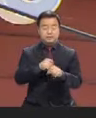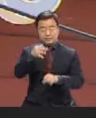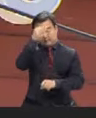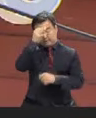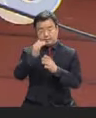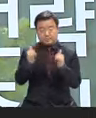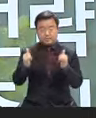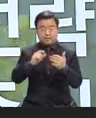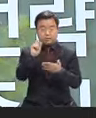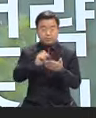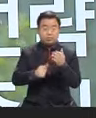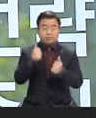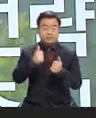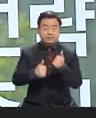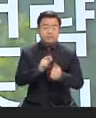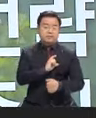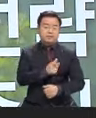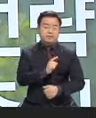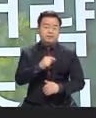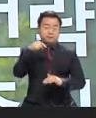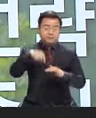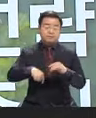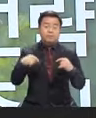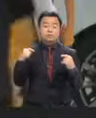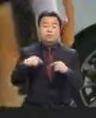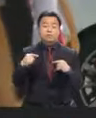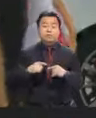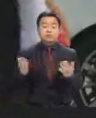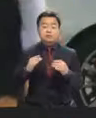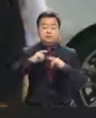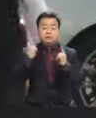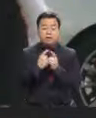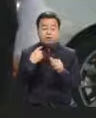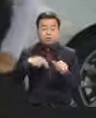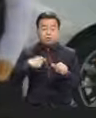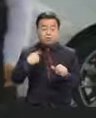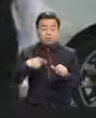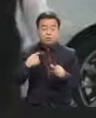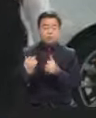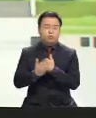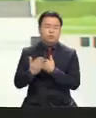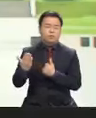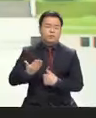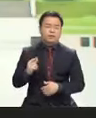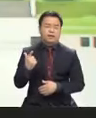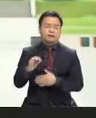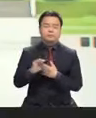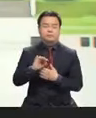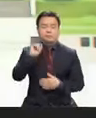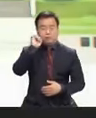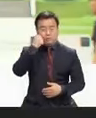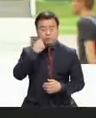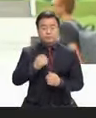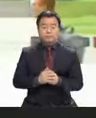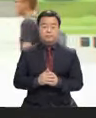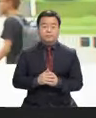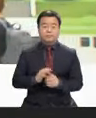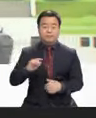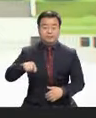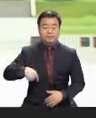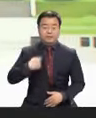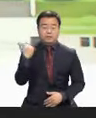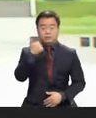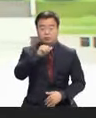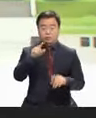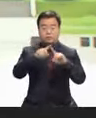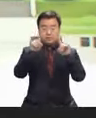등에서 요구하는 자격증이나 심층 면접은 사교육의 도움 없이는 준비하기 어렵습니다. 자기소개서를 쓰고 또 외부